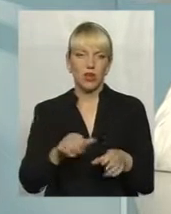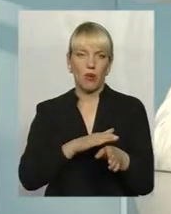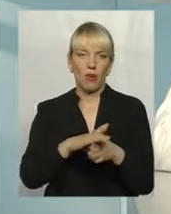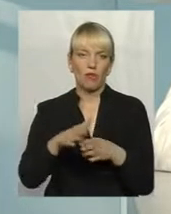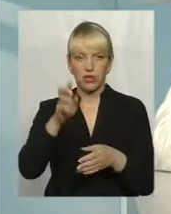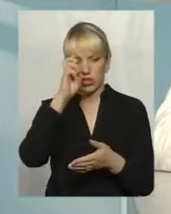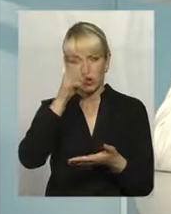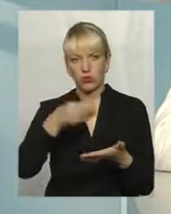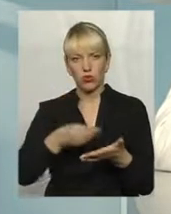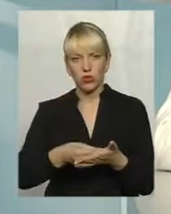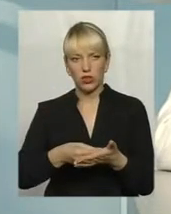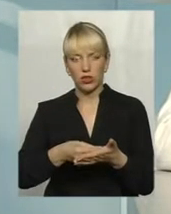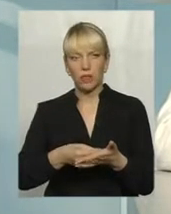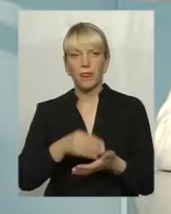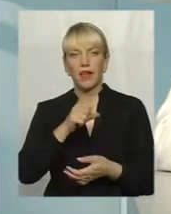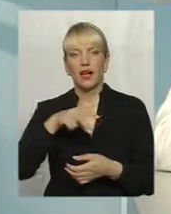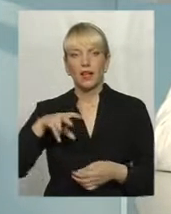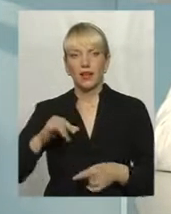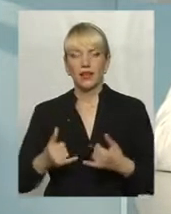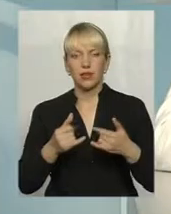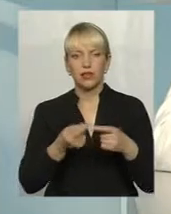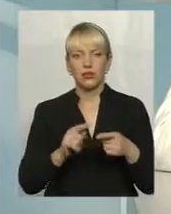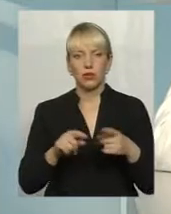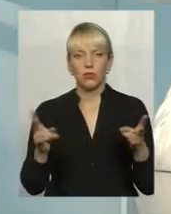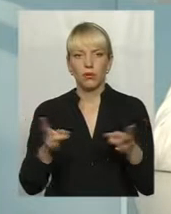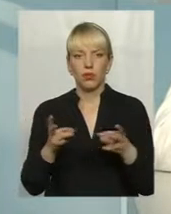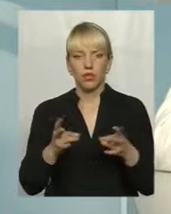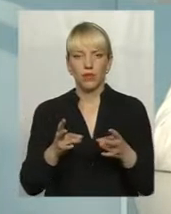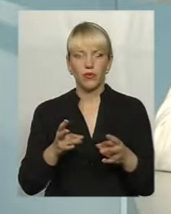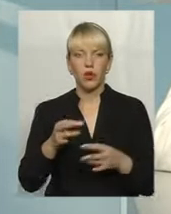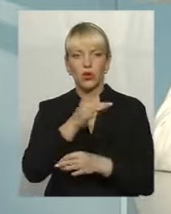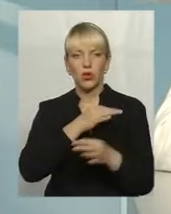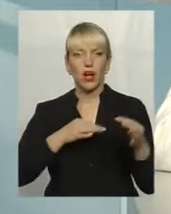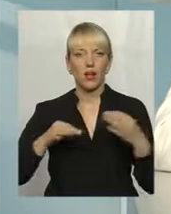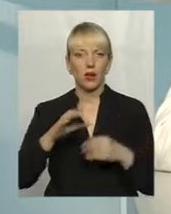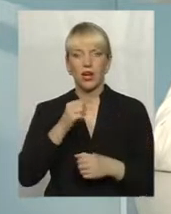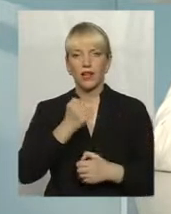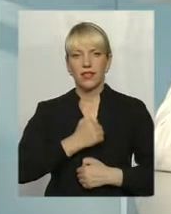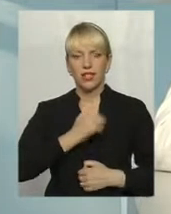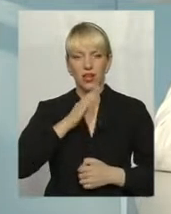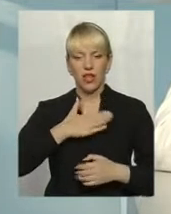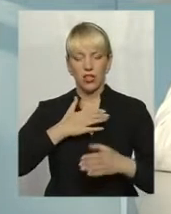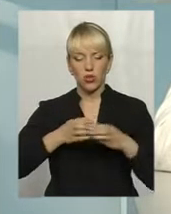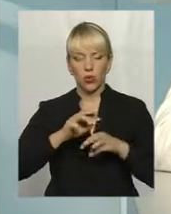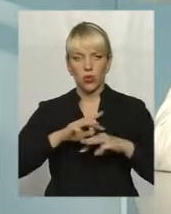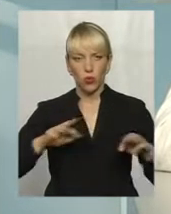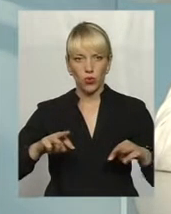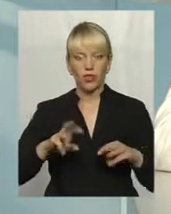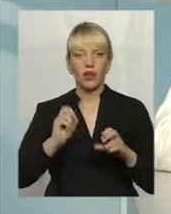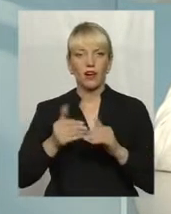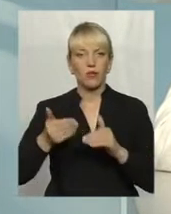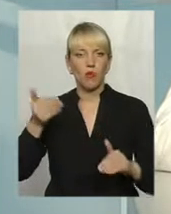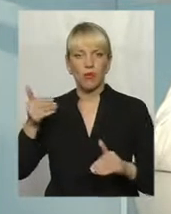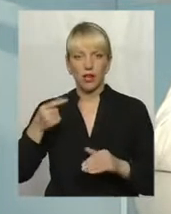всю соціальну складову. Але для цього потрібно конструктивний діалог. На жаль, наш уряд, як і попередній уряд, цього